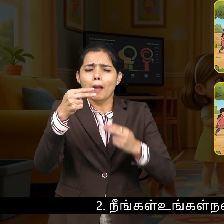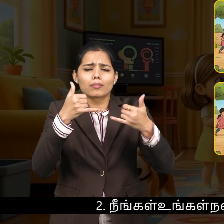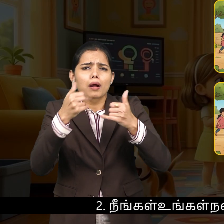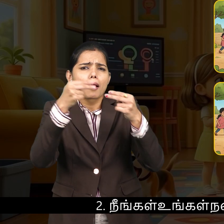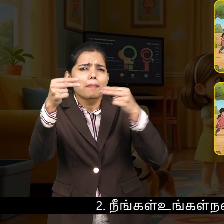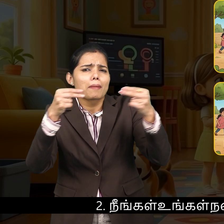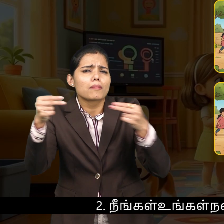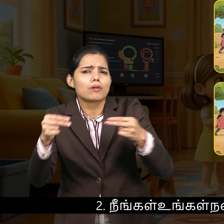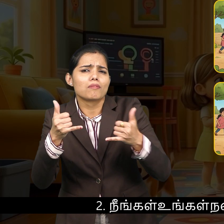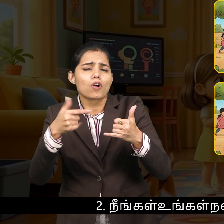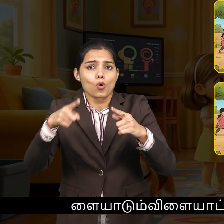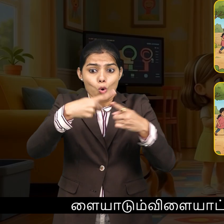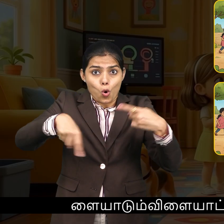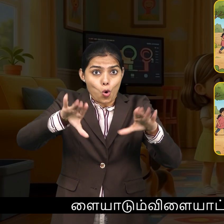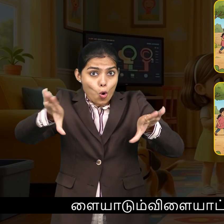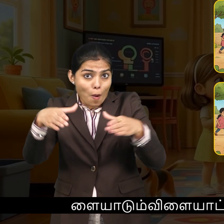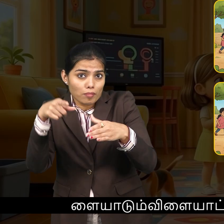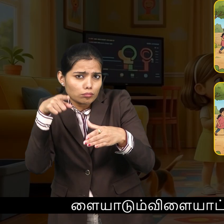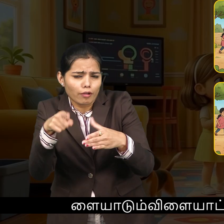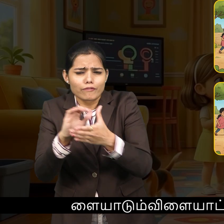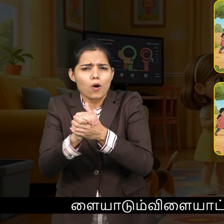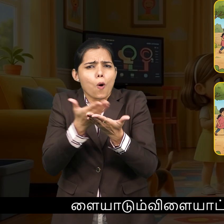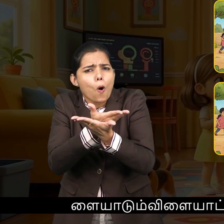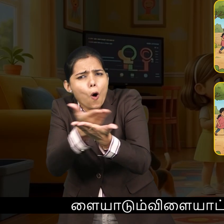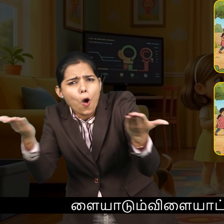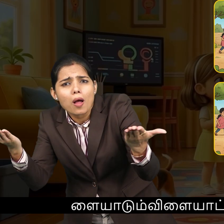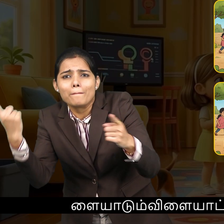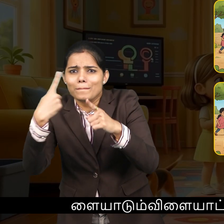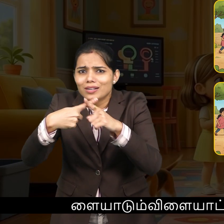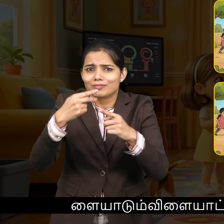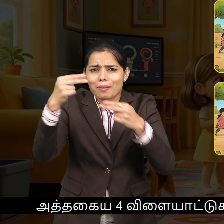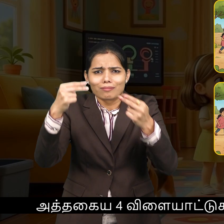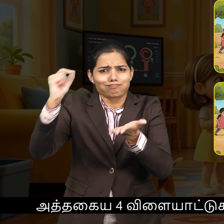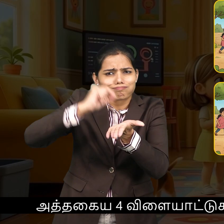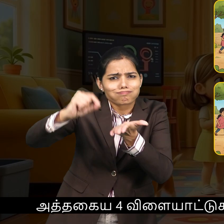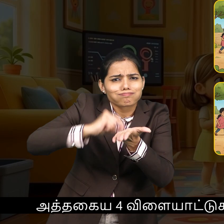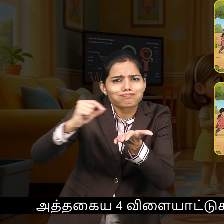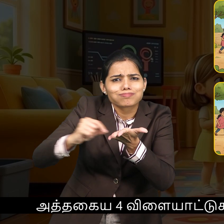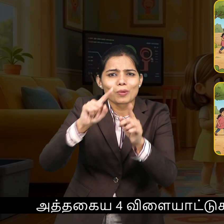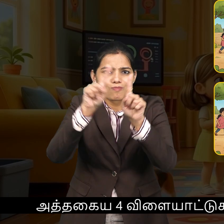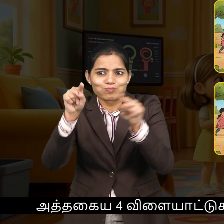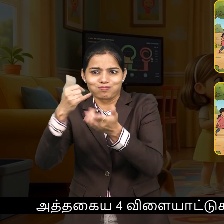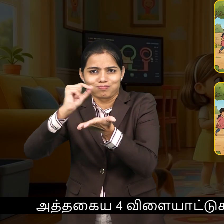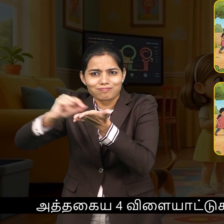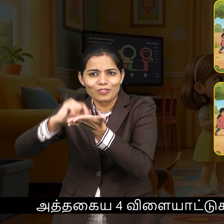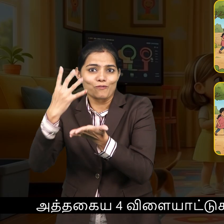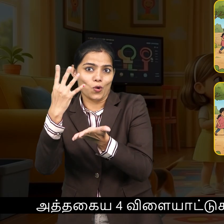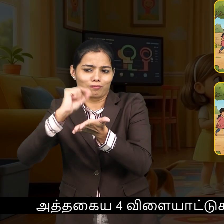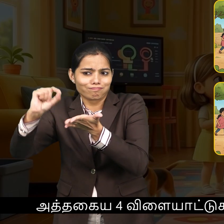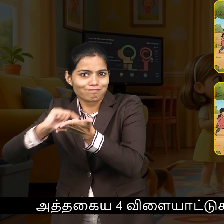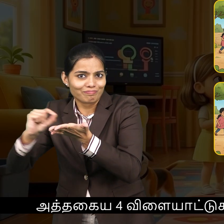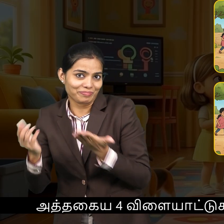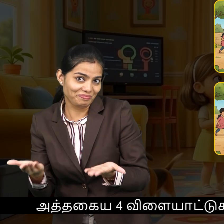2. நீங்கள் உங்கள் நண்பர்களுடன் குழுக்களில் விளையாடும் விளையாட்டுகளின் பெயர்களை கூறுங்கள். அத்தகைய 4 விளையாட்டுகளின்